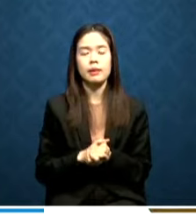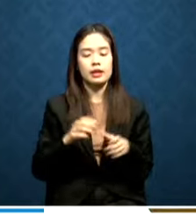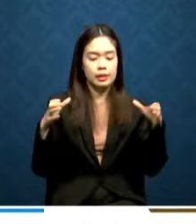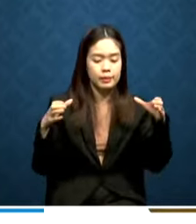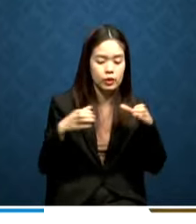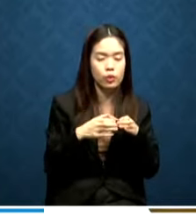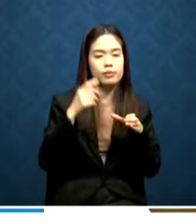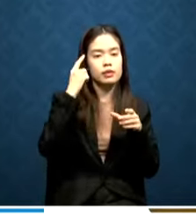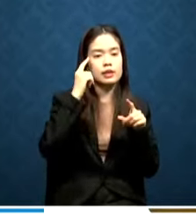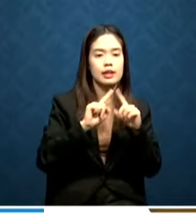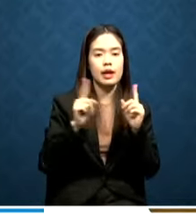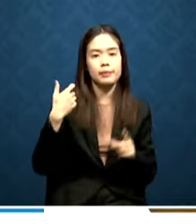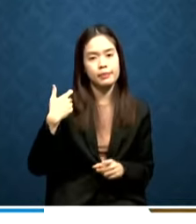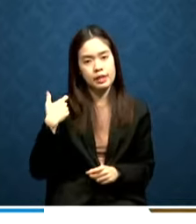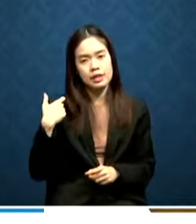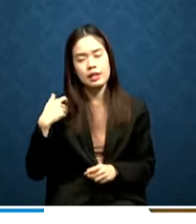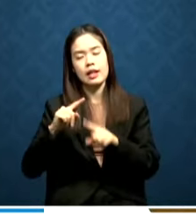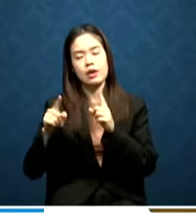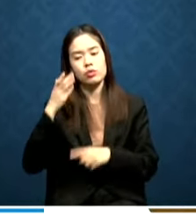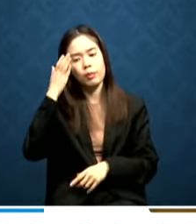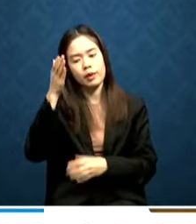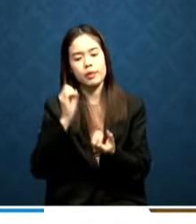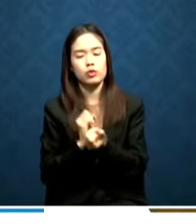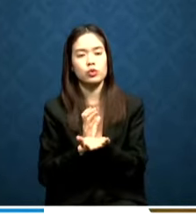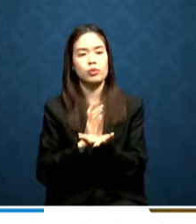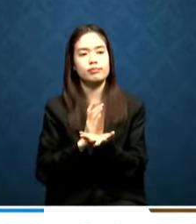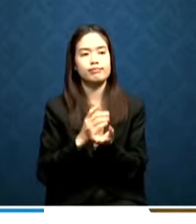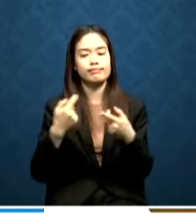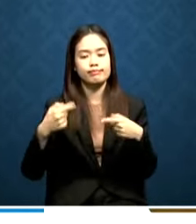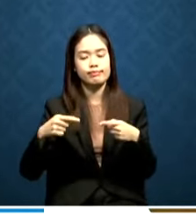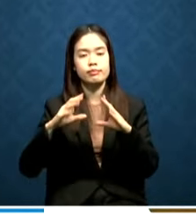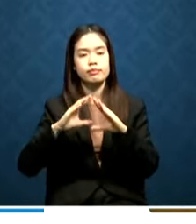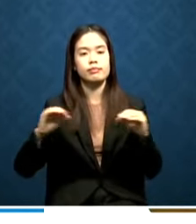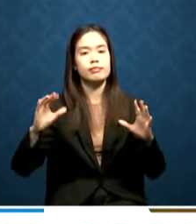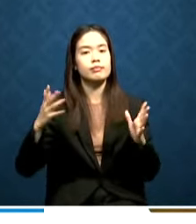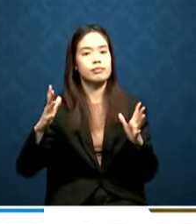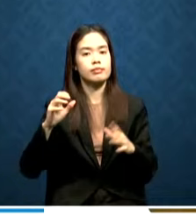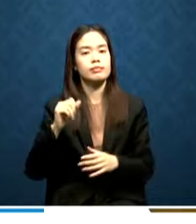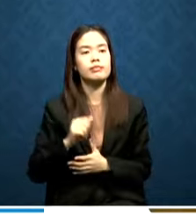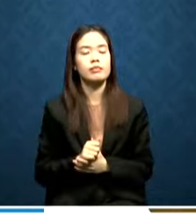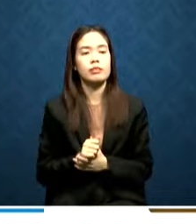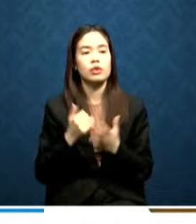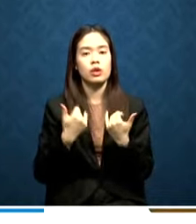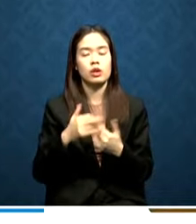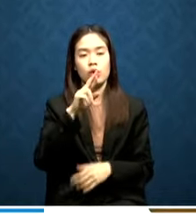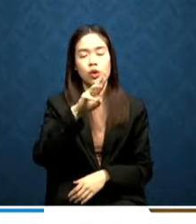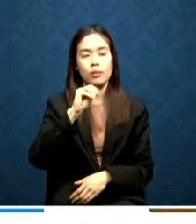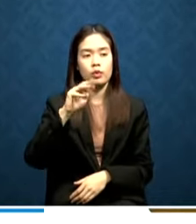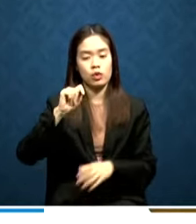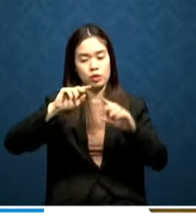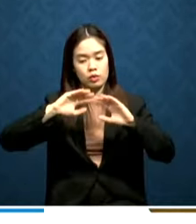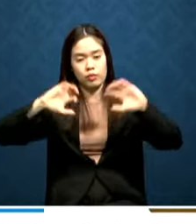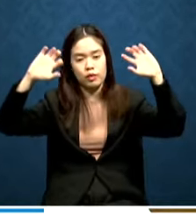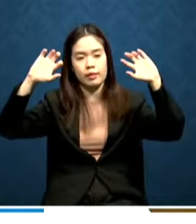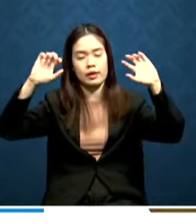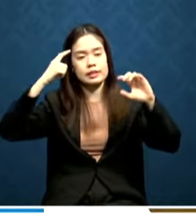ยแล้วมันจะนำไปสู่ความขัดแย้งที่มากกว่าทางคณะรัฐมนตรีมีความเห็นว่าทางฝ่ายรัฐบาลมีความเห็นว่าถ้าไป